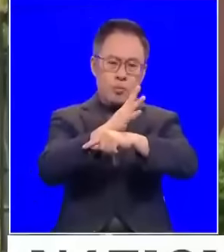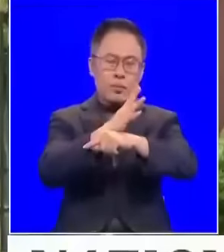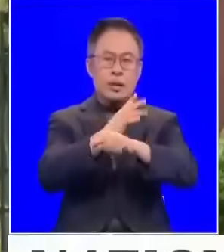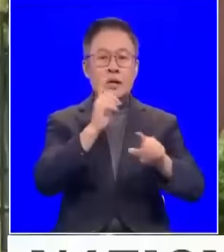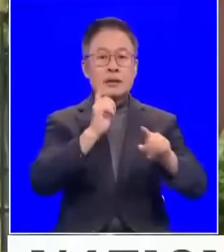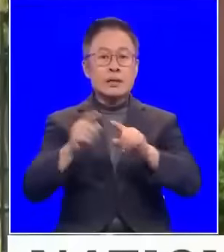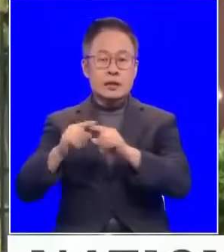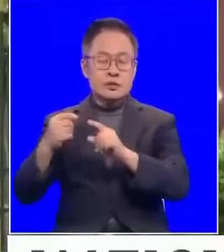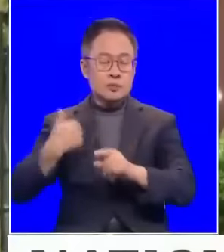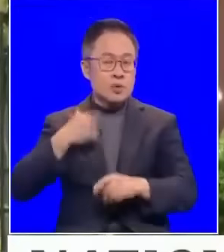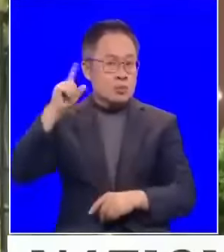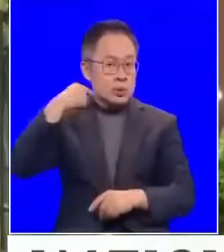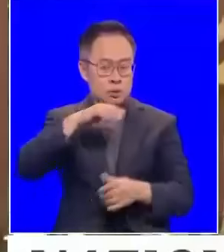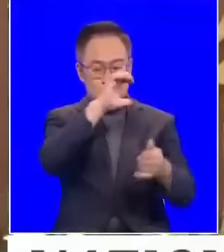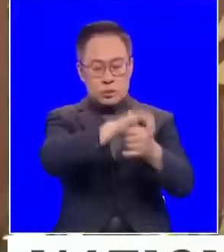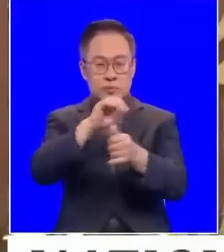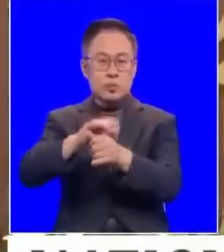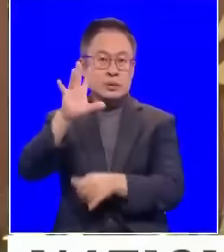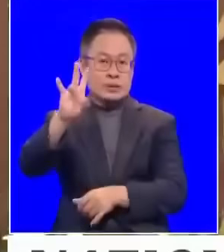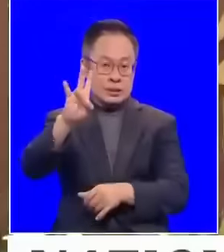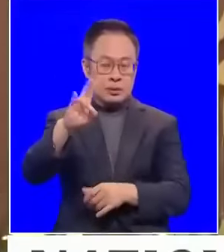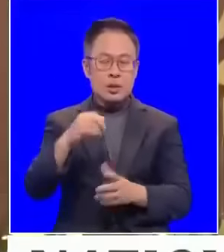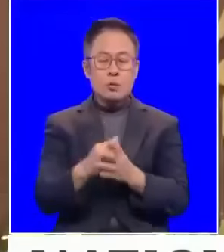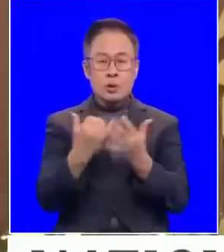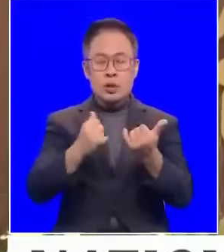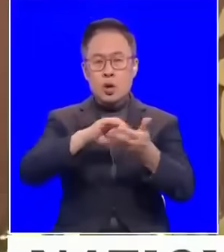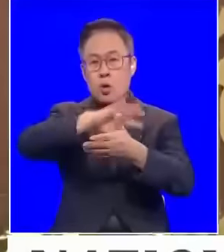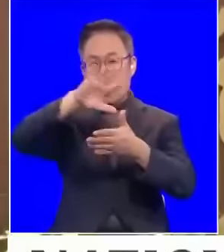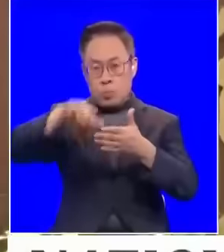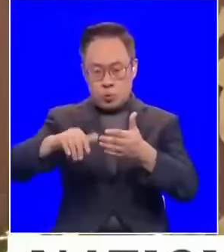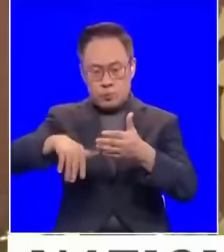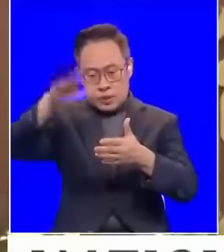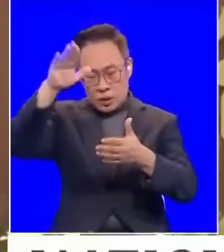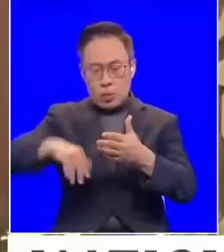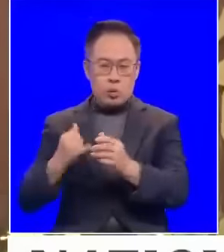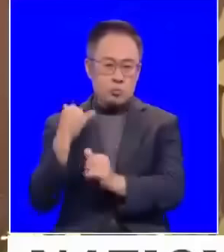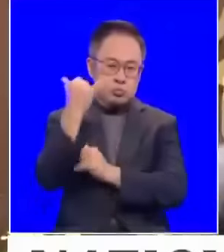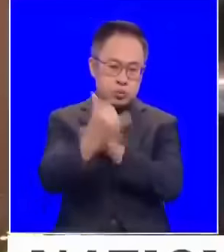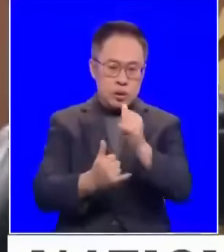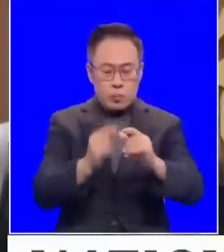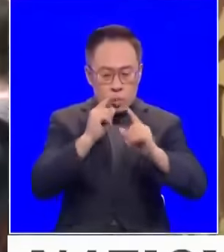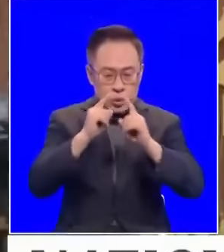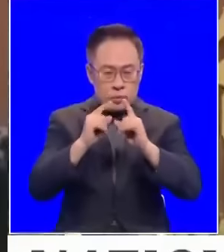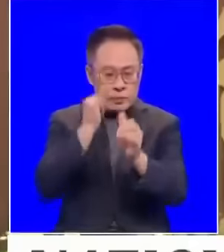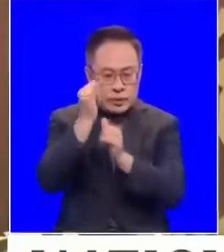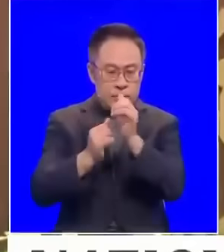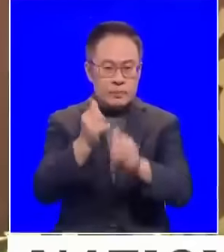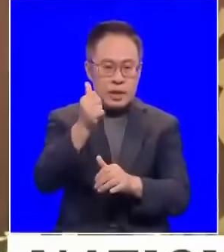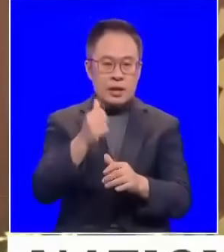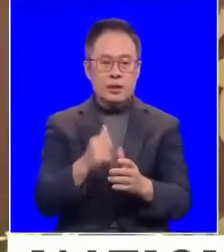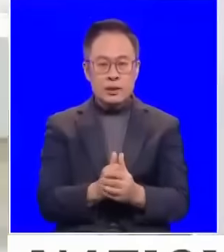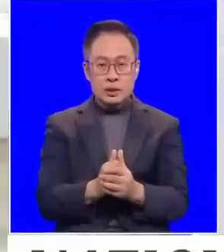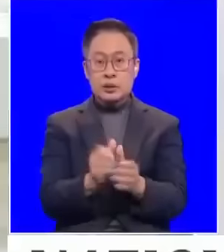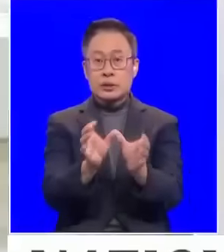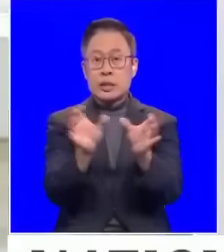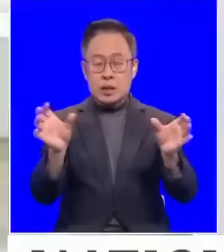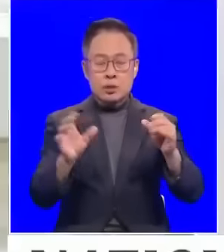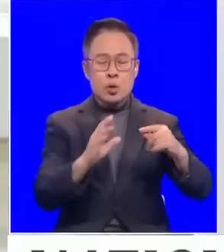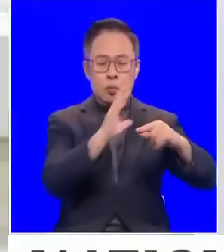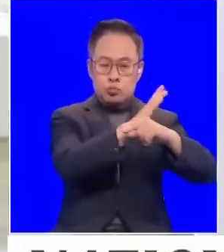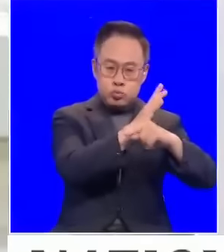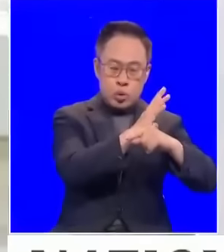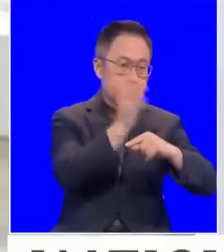ถเข้าเยี่ยมได้ซึ่งแยกกักโรคนะครับกับผู้ต้องหาชายครับโดยบรรดาบอสนะครับวันนี้มีบอส